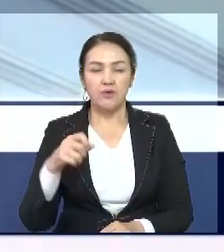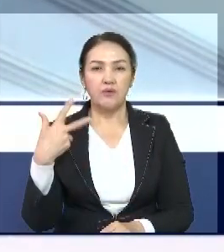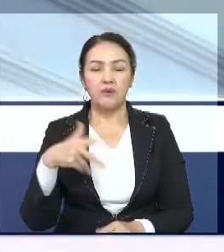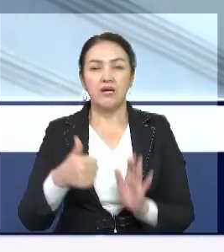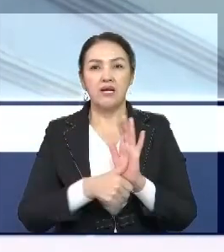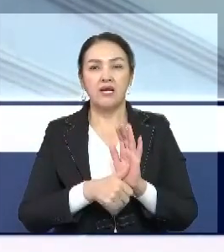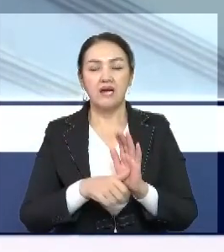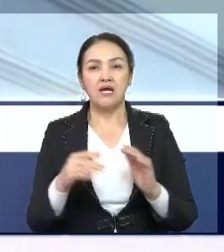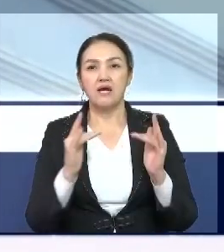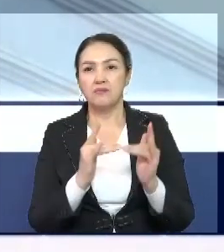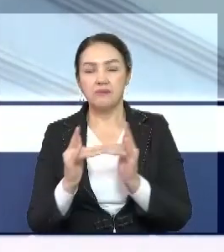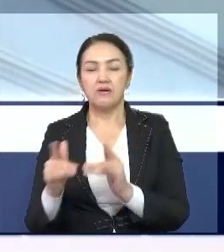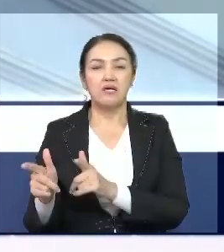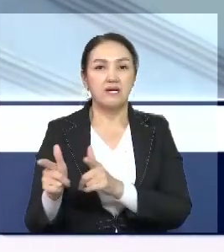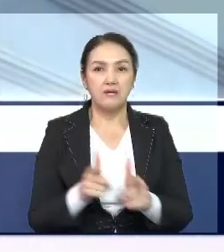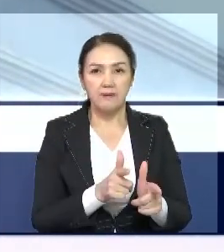236 кереует дайындалды.